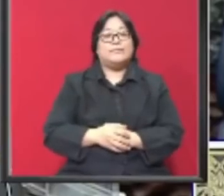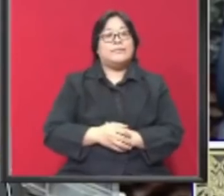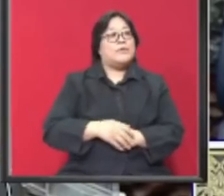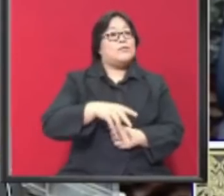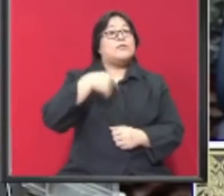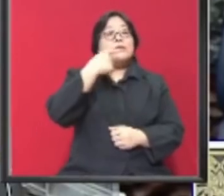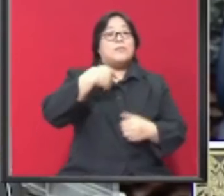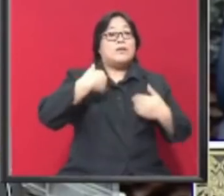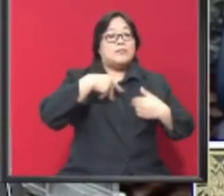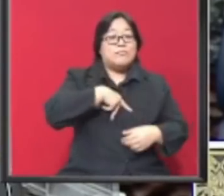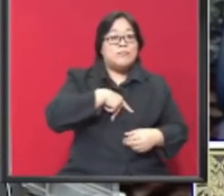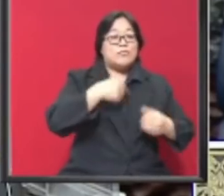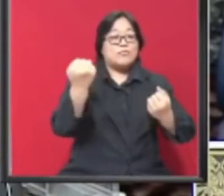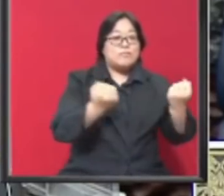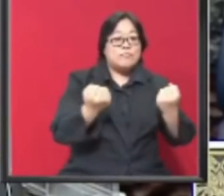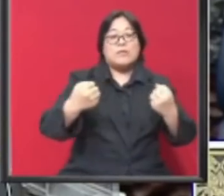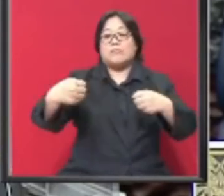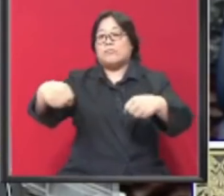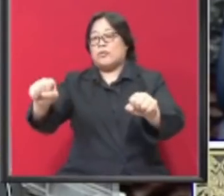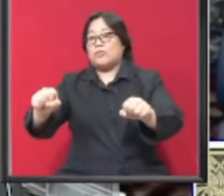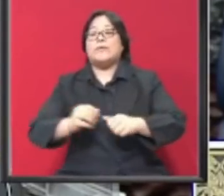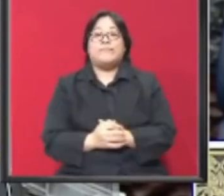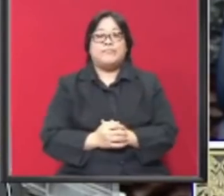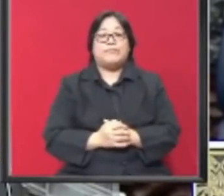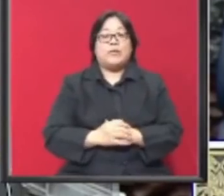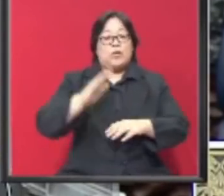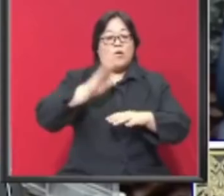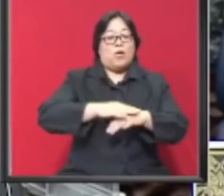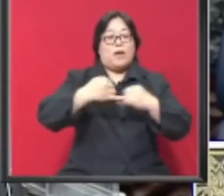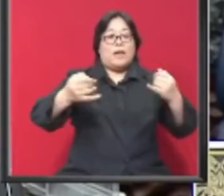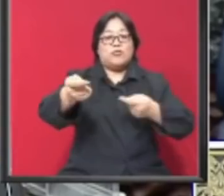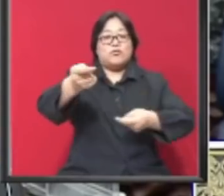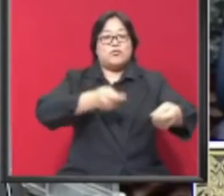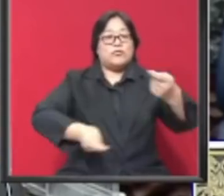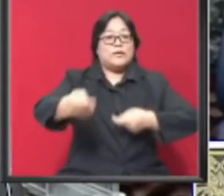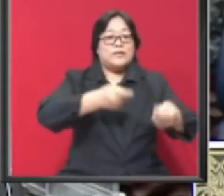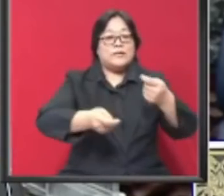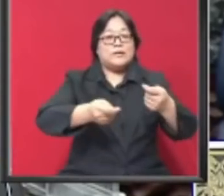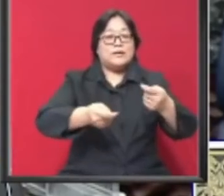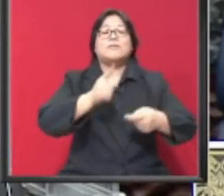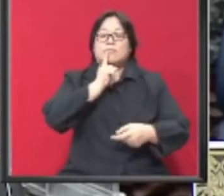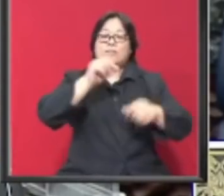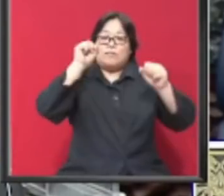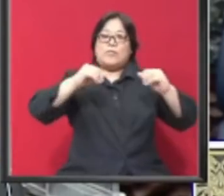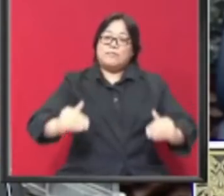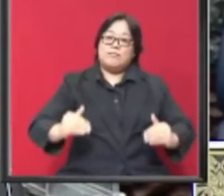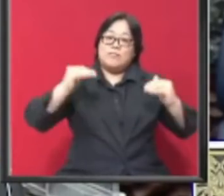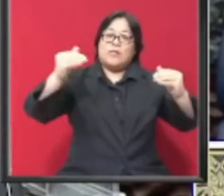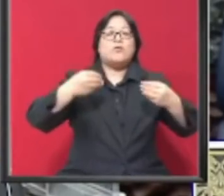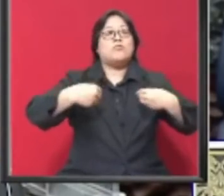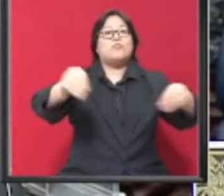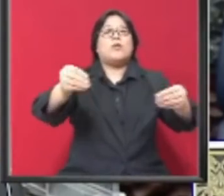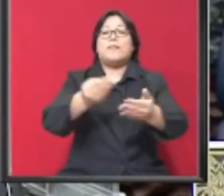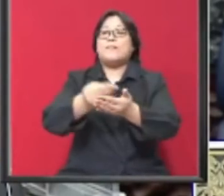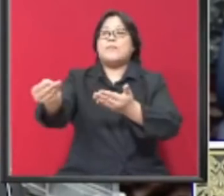motosikal dan kereta On in trading sebenarnya boleh meningkat jual-beli